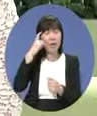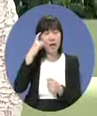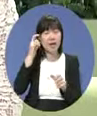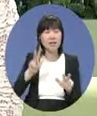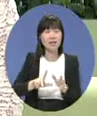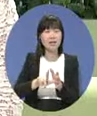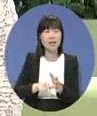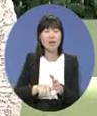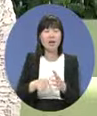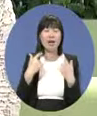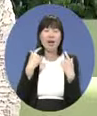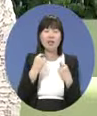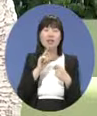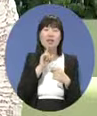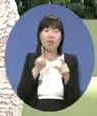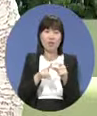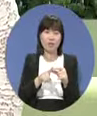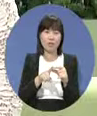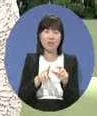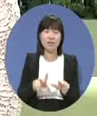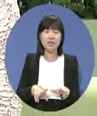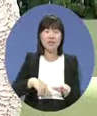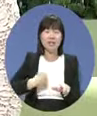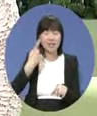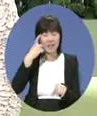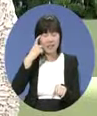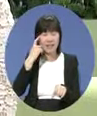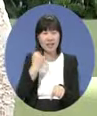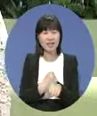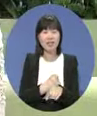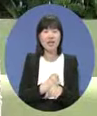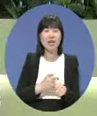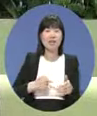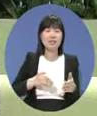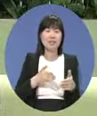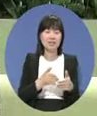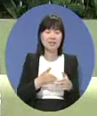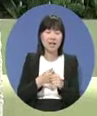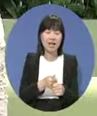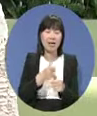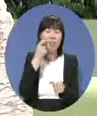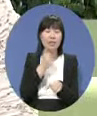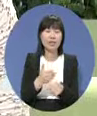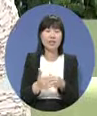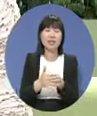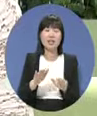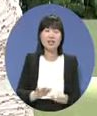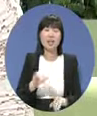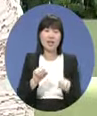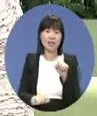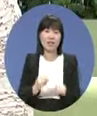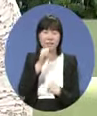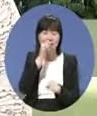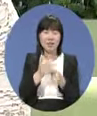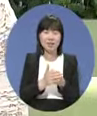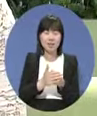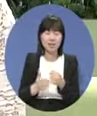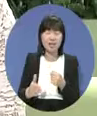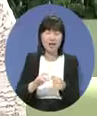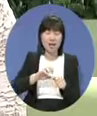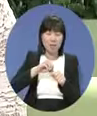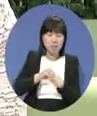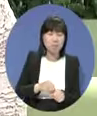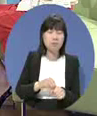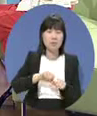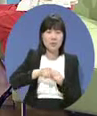이러냐면 이때는 아직 언어가 자기 생각이나 이런 것만큼 못 따라가주거든요. 그렇죠. 예. 그렇기 때문에 이제 행동화가 되기 때문에 물고 꼬집고 막